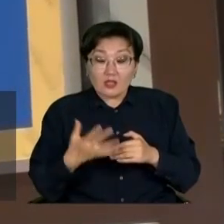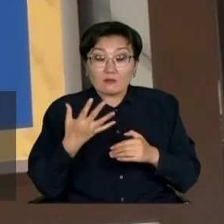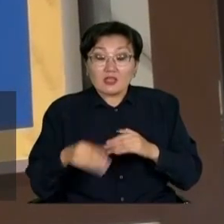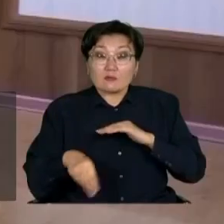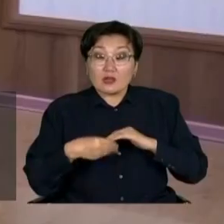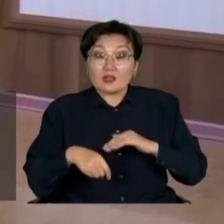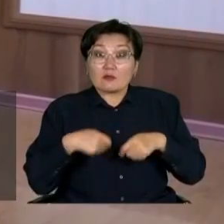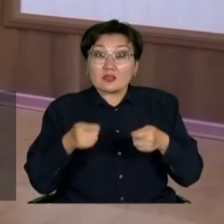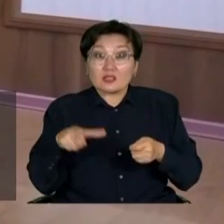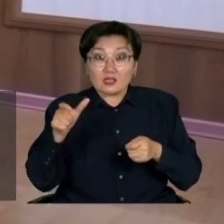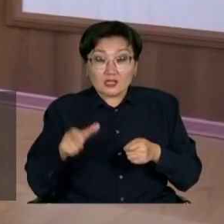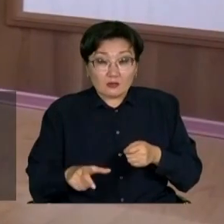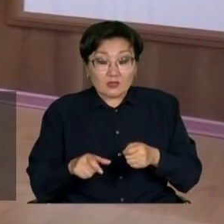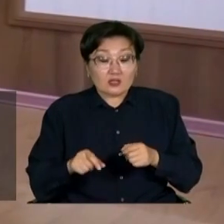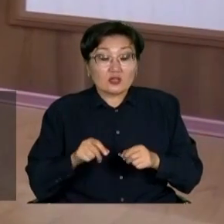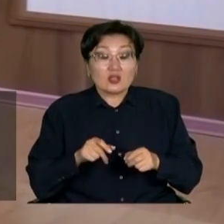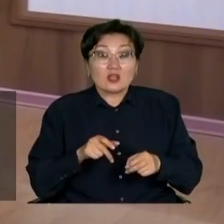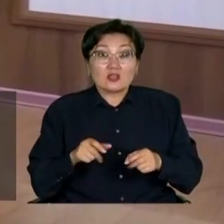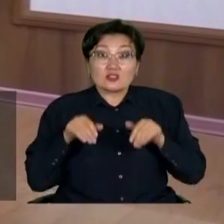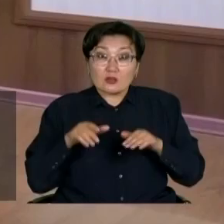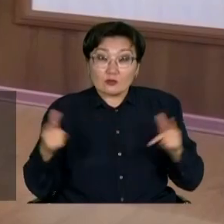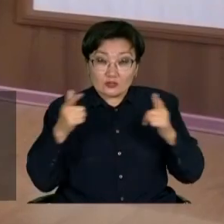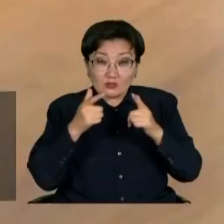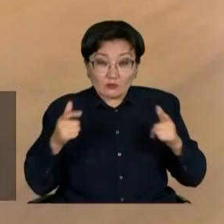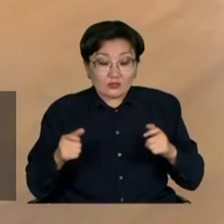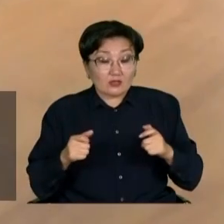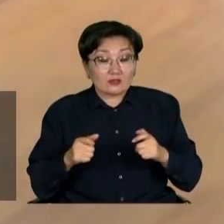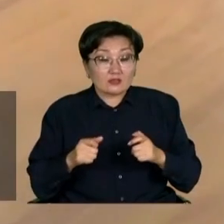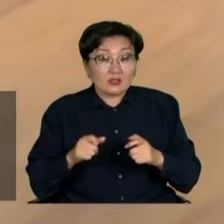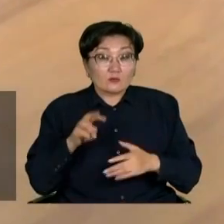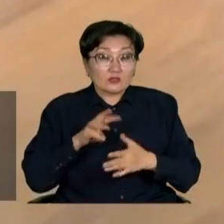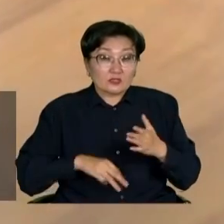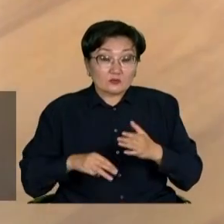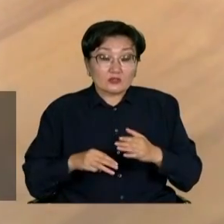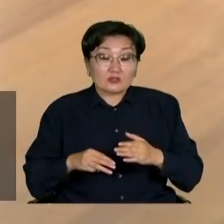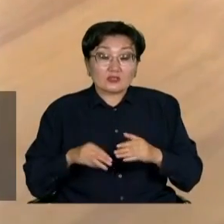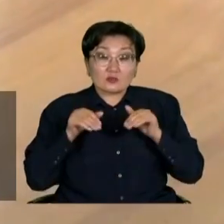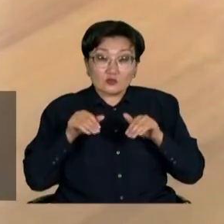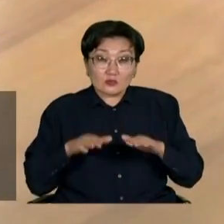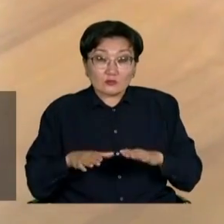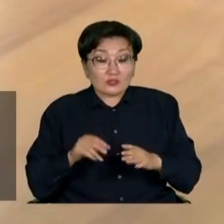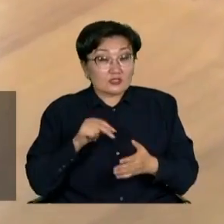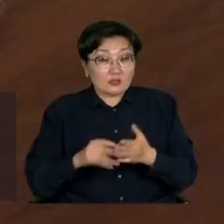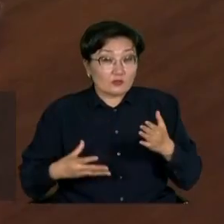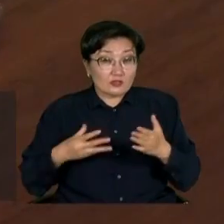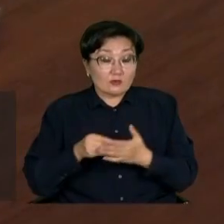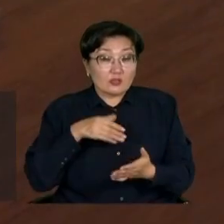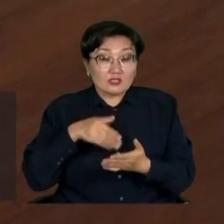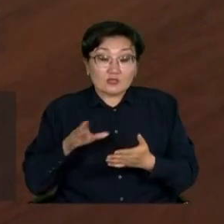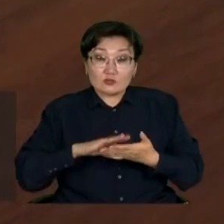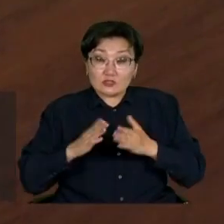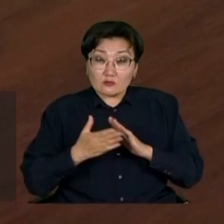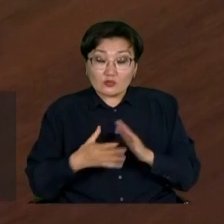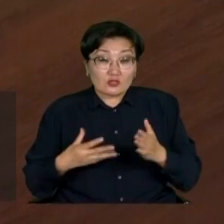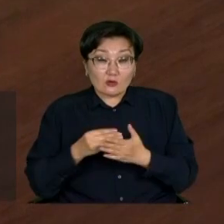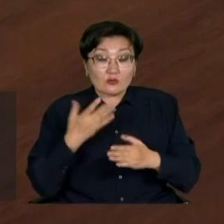Судья оларды кінәлі деп танып, 60, 20, 10 еселенген айыппұл салды. Кесілген соманы төлеуден жалтарған жағдайда